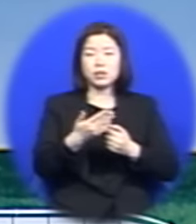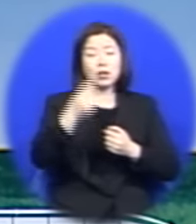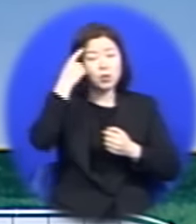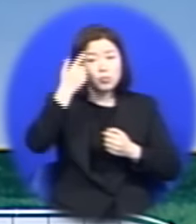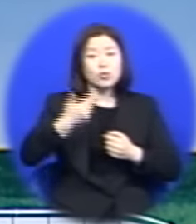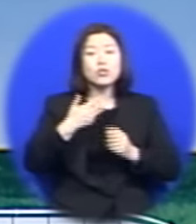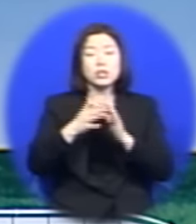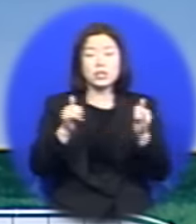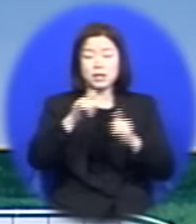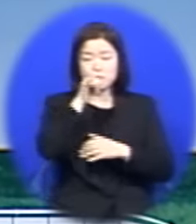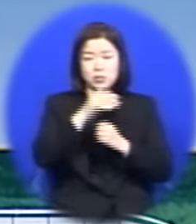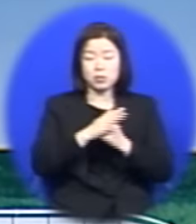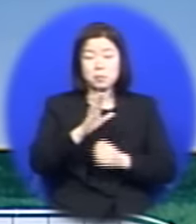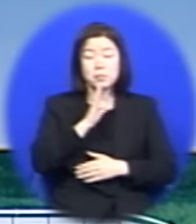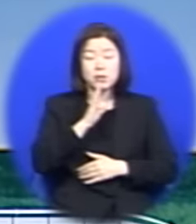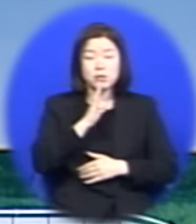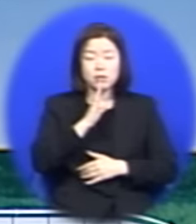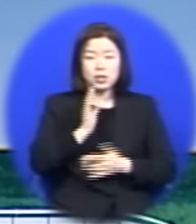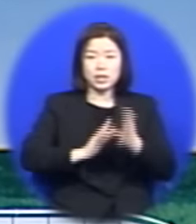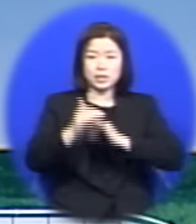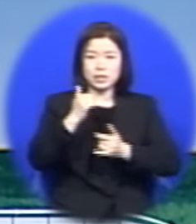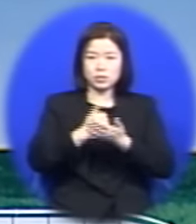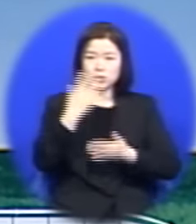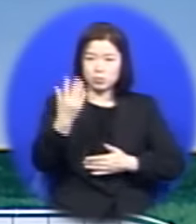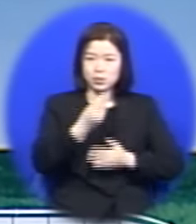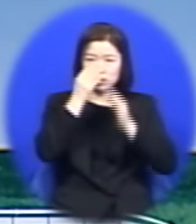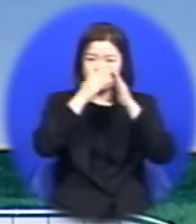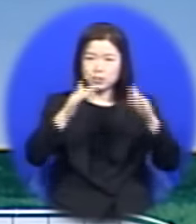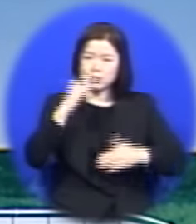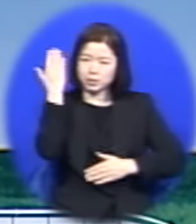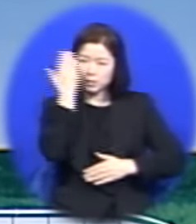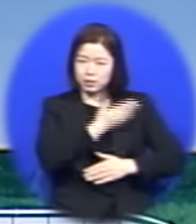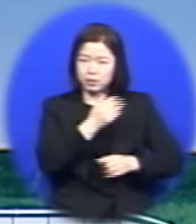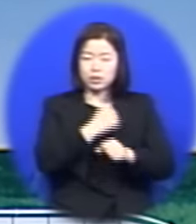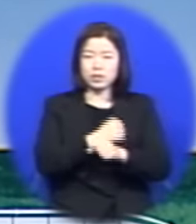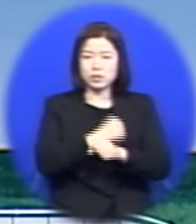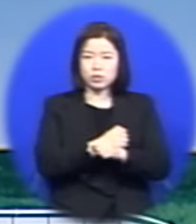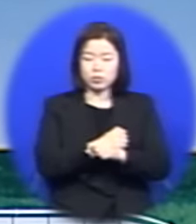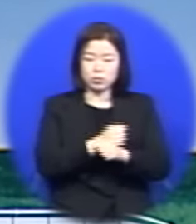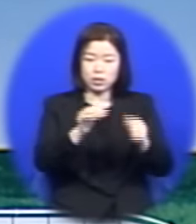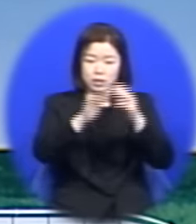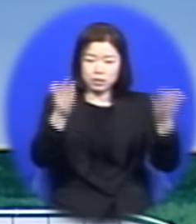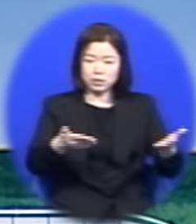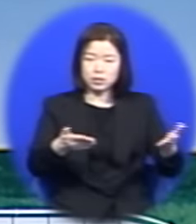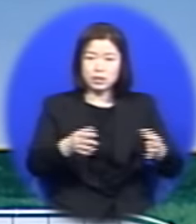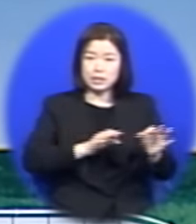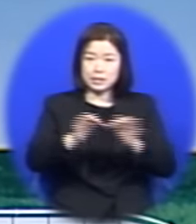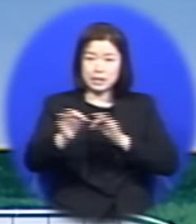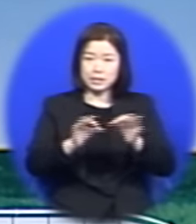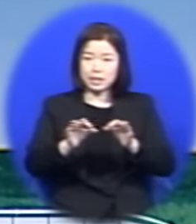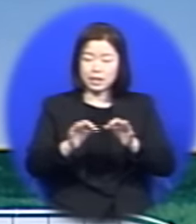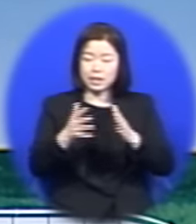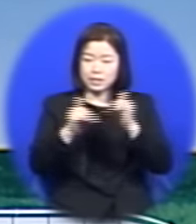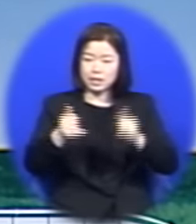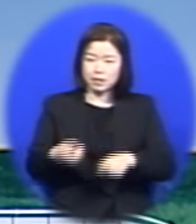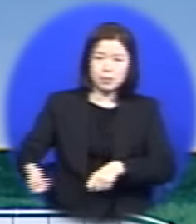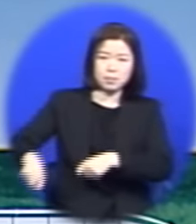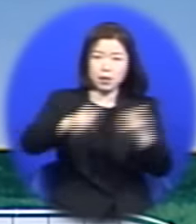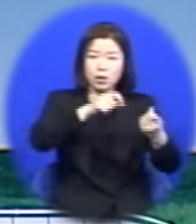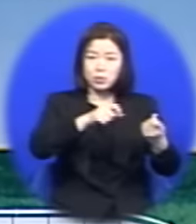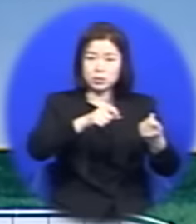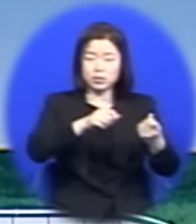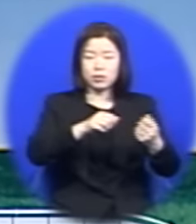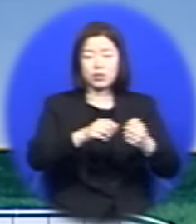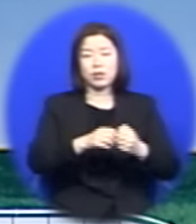맞습니다. 예수님이 성전을 깨끗하게 하시고 성전 상을 뒤집어 엎기도 하셨습니다. 그러나 여러분,